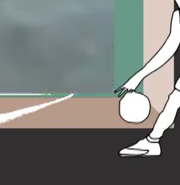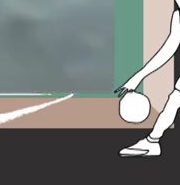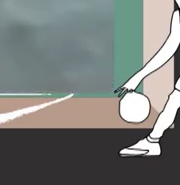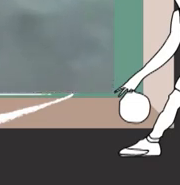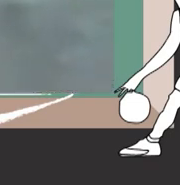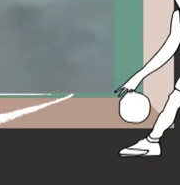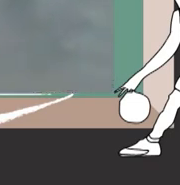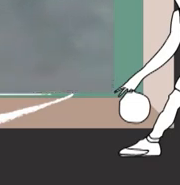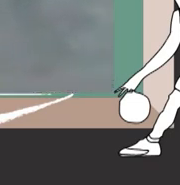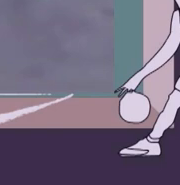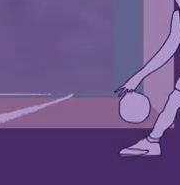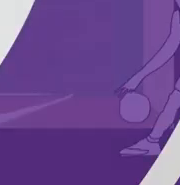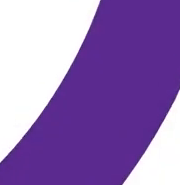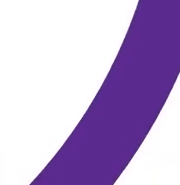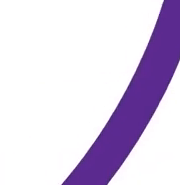Okey, sama.